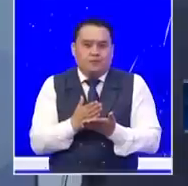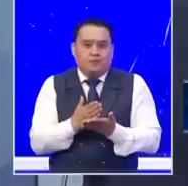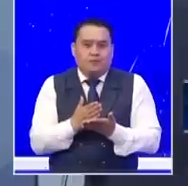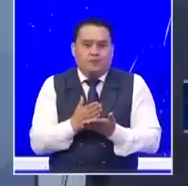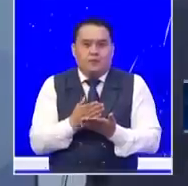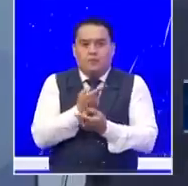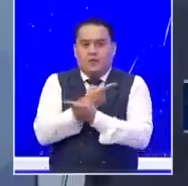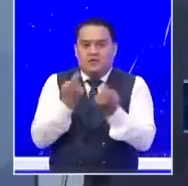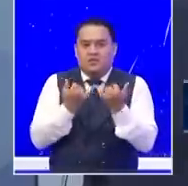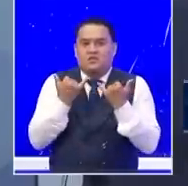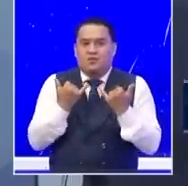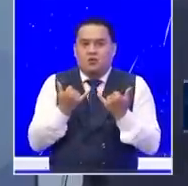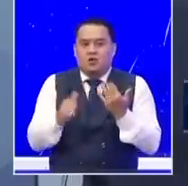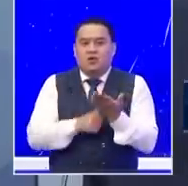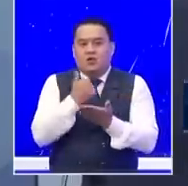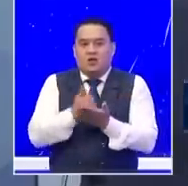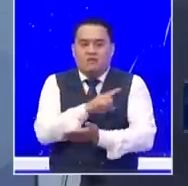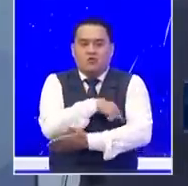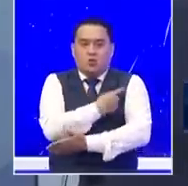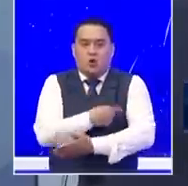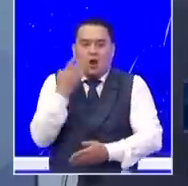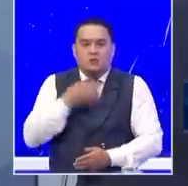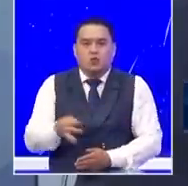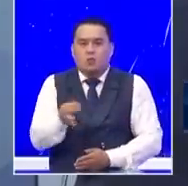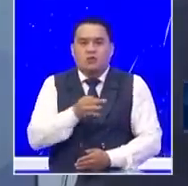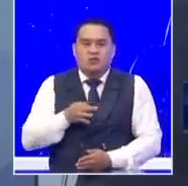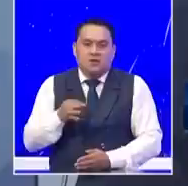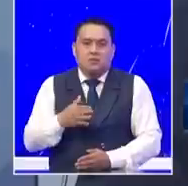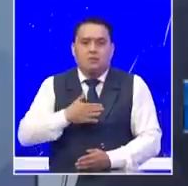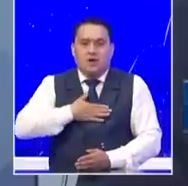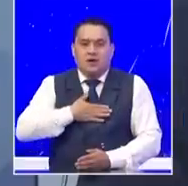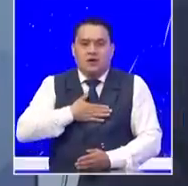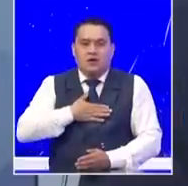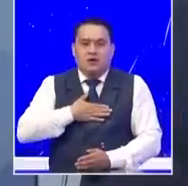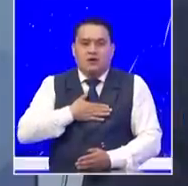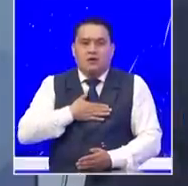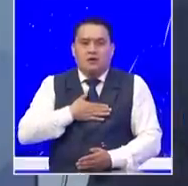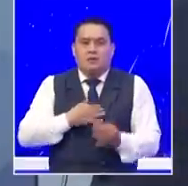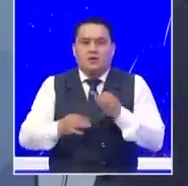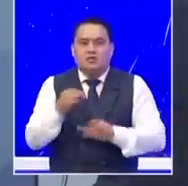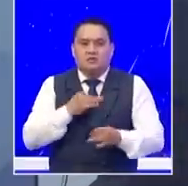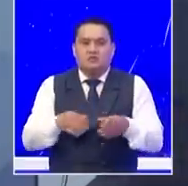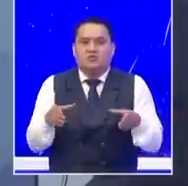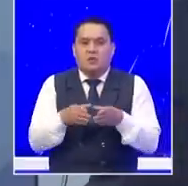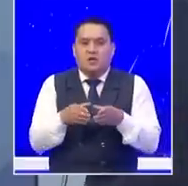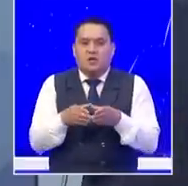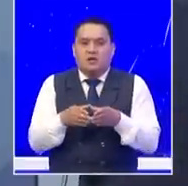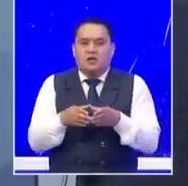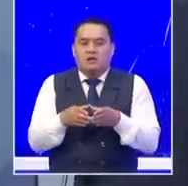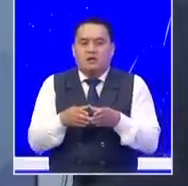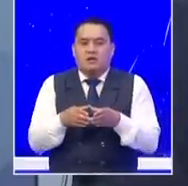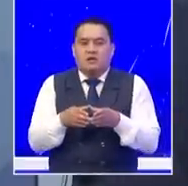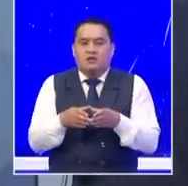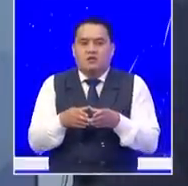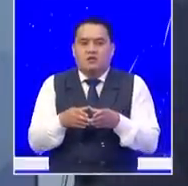вышло сегодня, главного госсанврача Алматинской области, мы, посоветовавшись в штабе, вынесли